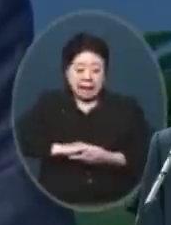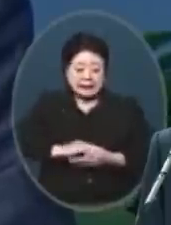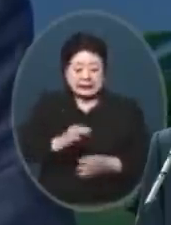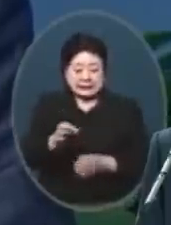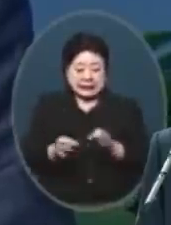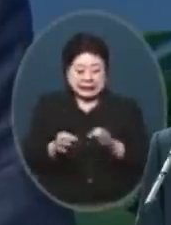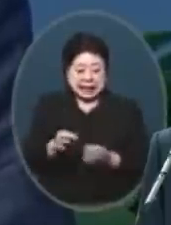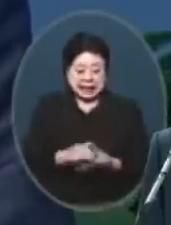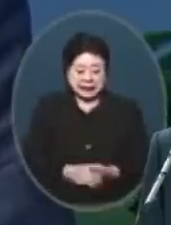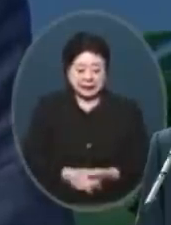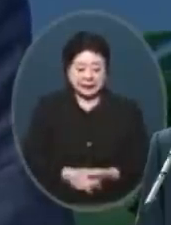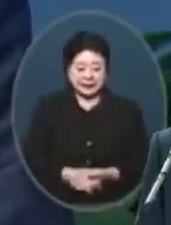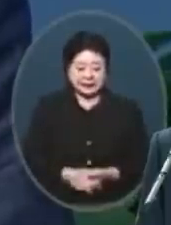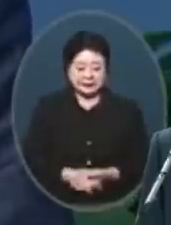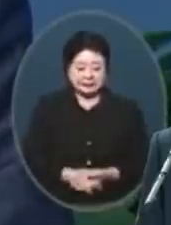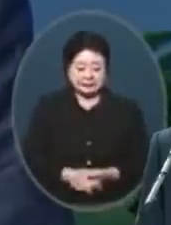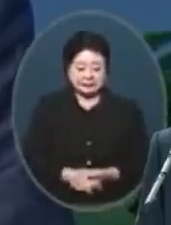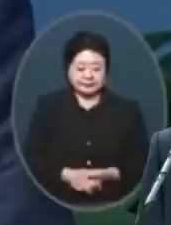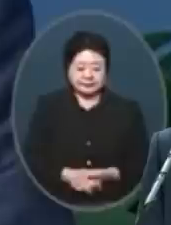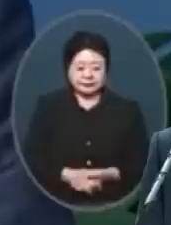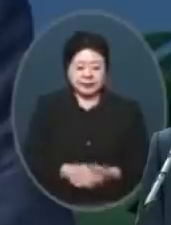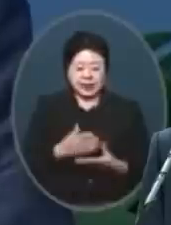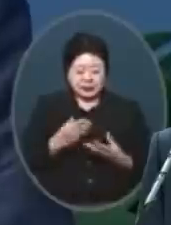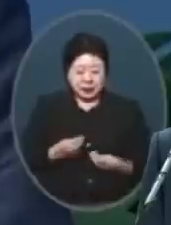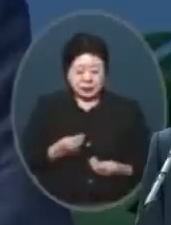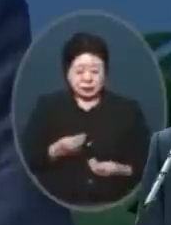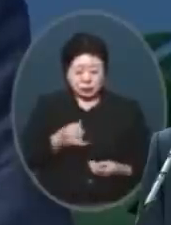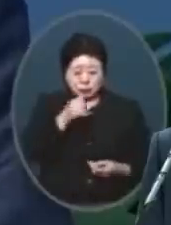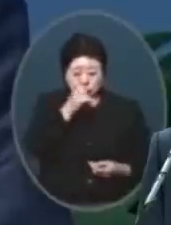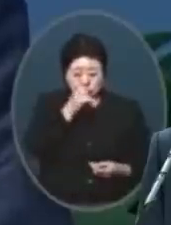장사를 했으니까 낙심이 될 수 있는데,